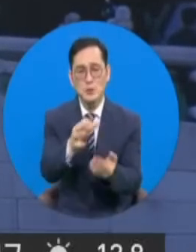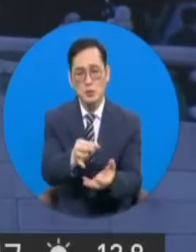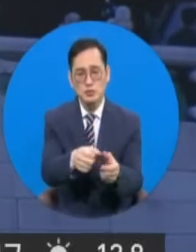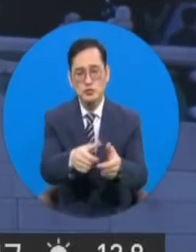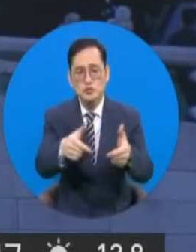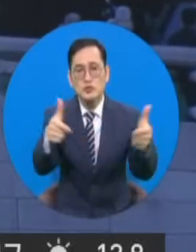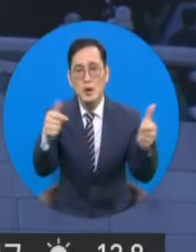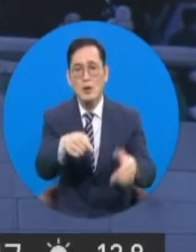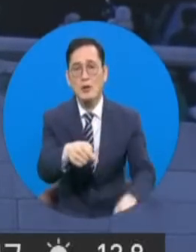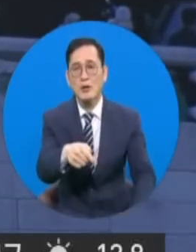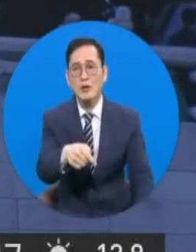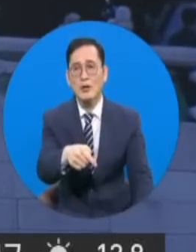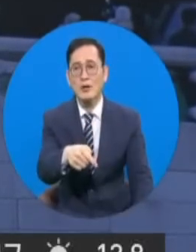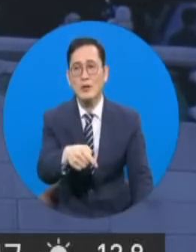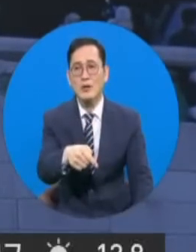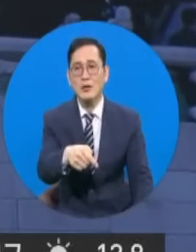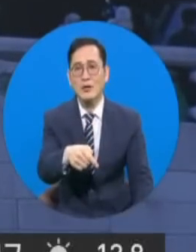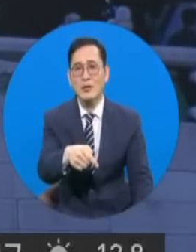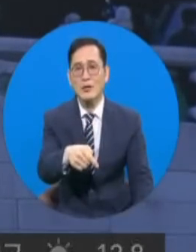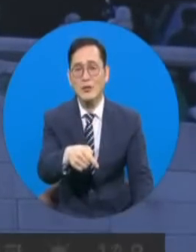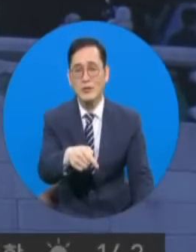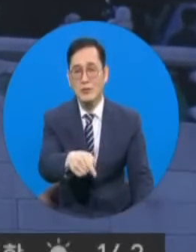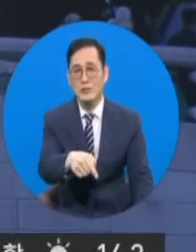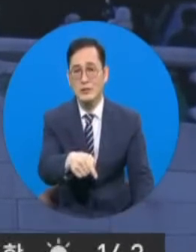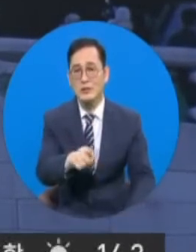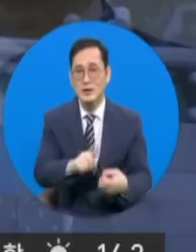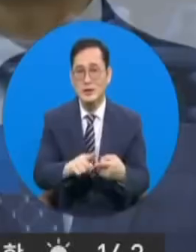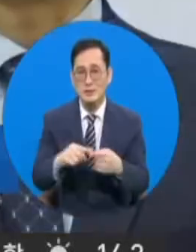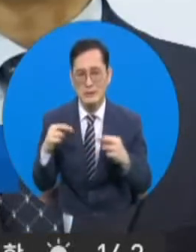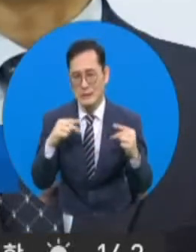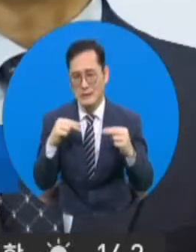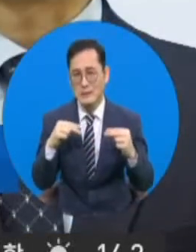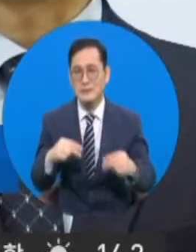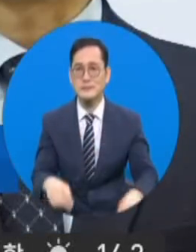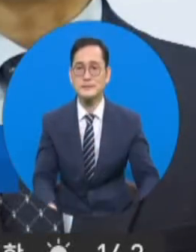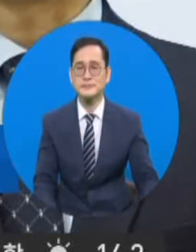최고위원과 산수 설정을 벌이기도 했습니다